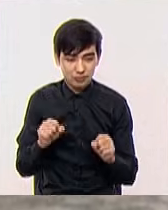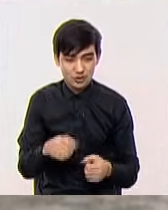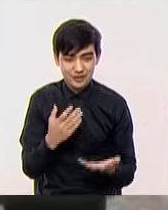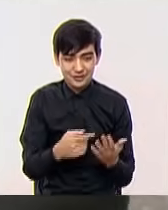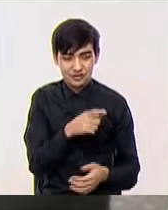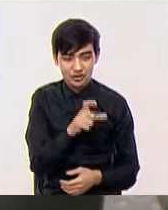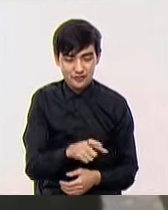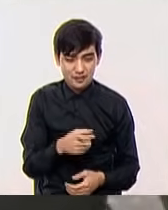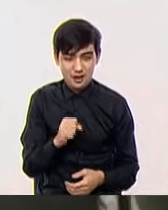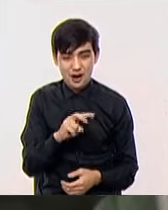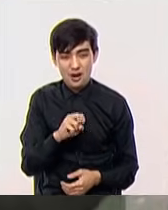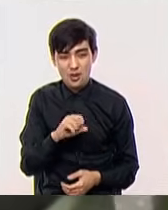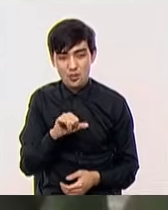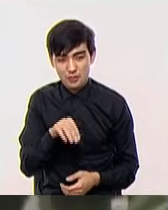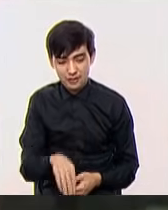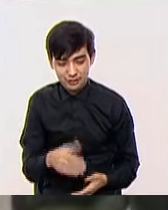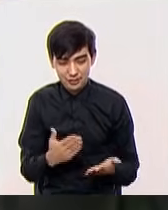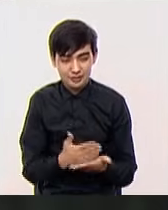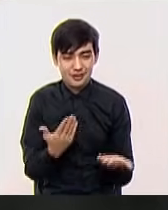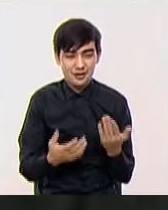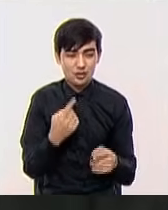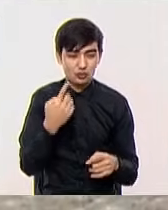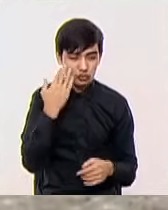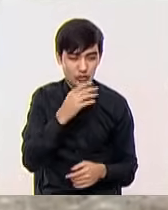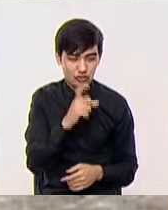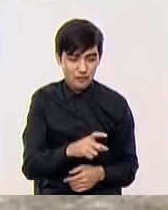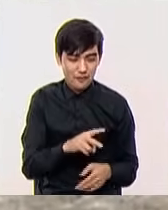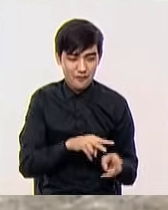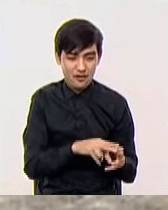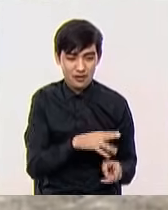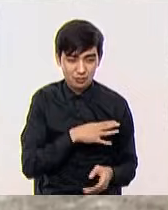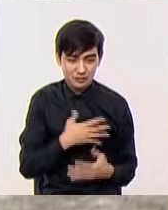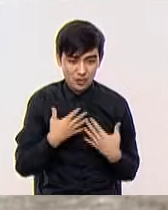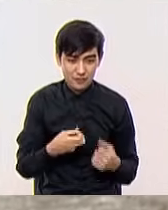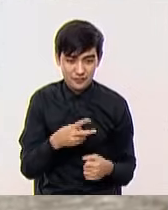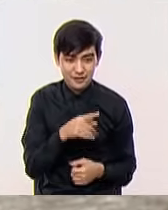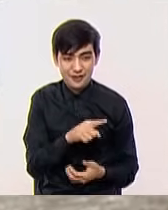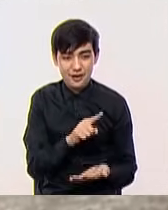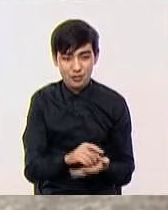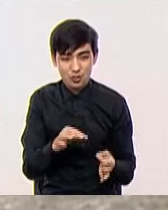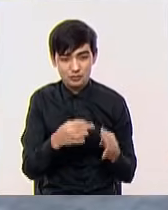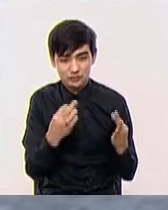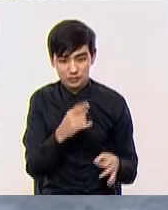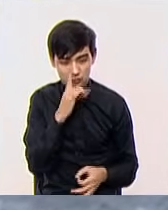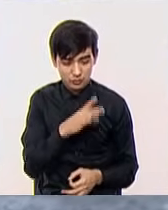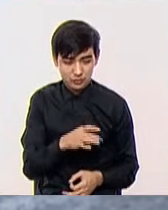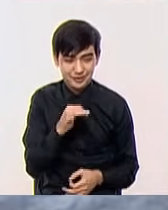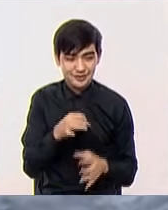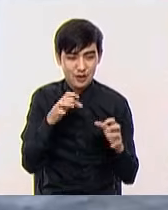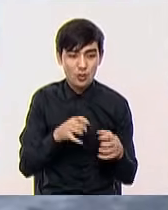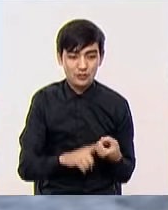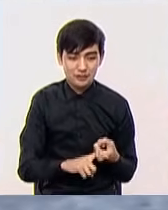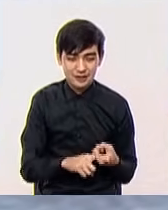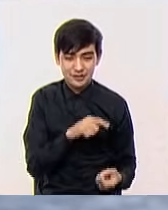егер алименті болса, өзгенің денсаулығына зиян келтірген өтеуі болса, ол міндеттемелерден босатылмайды. Заң